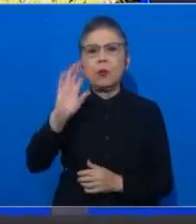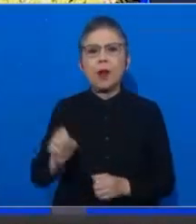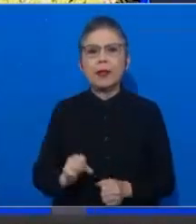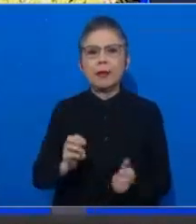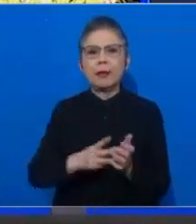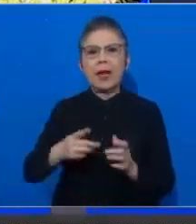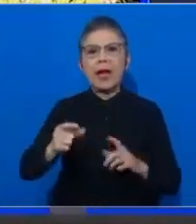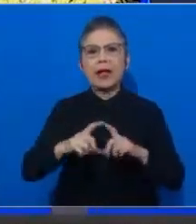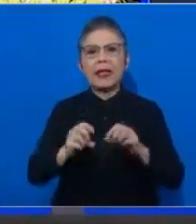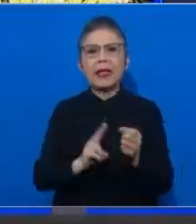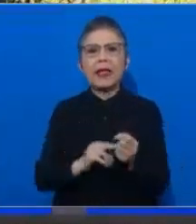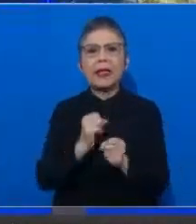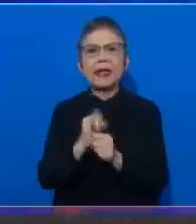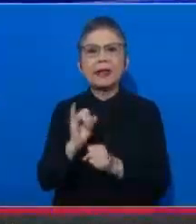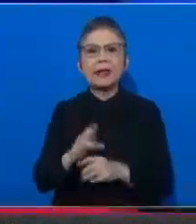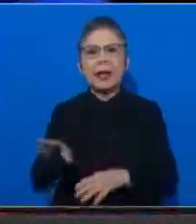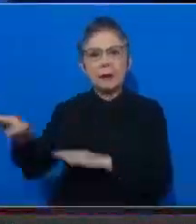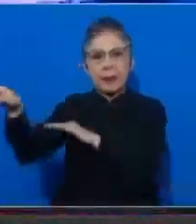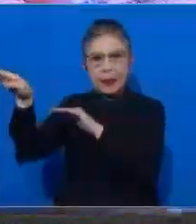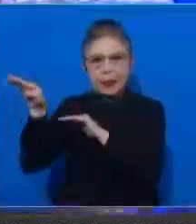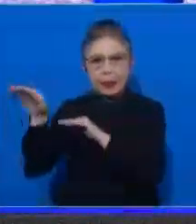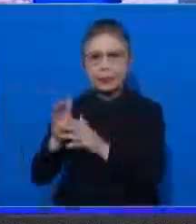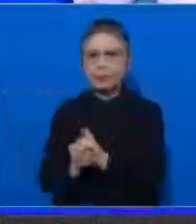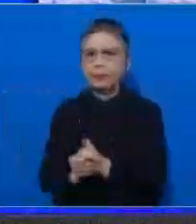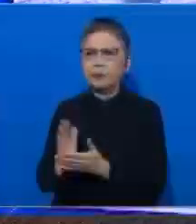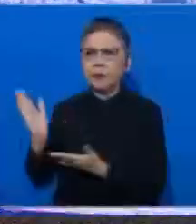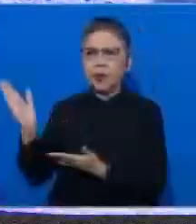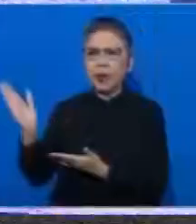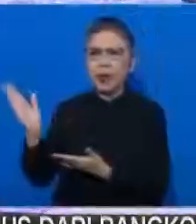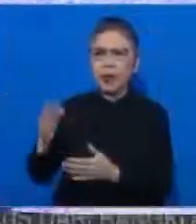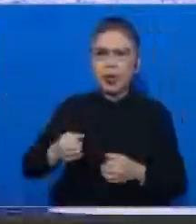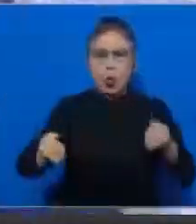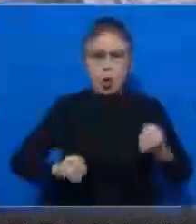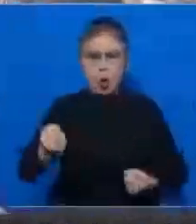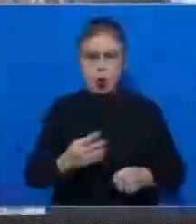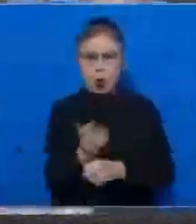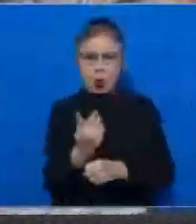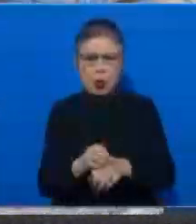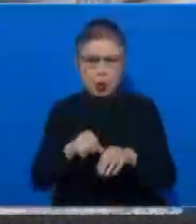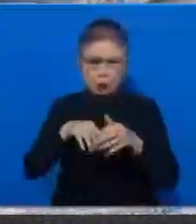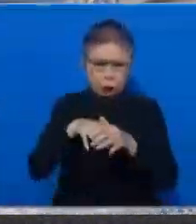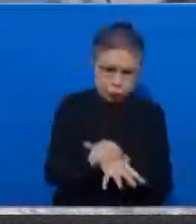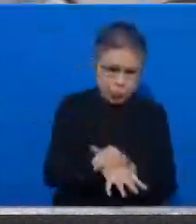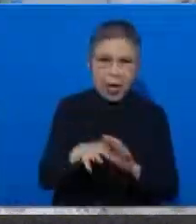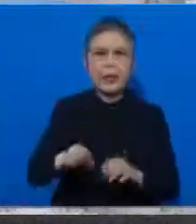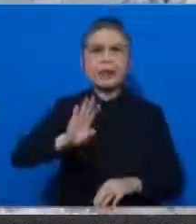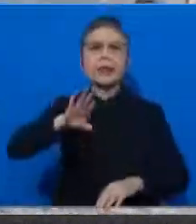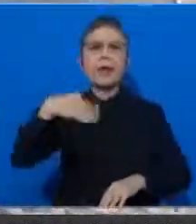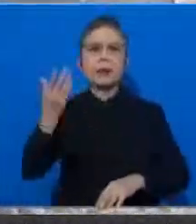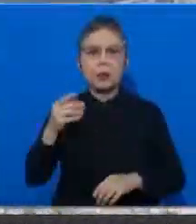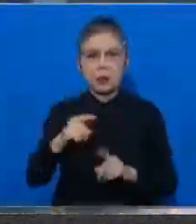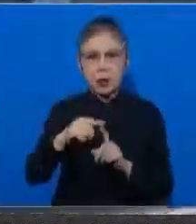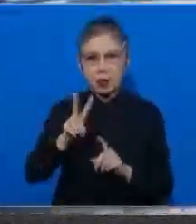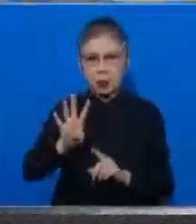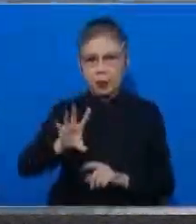Merangin, Jambi. Kita lihat bersama. Ya, peristiwa ini terjadi pada Sabtu 1 Juni 2024